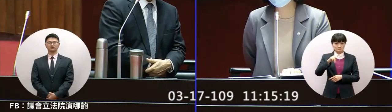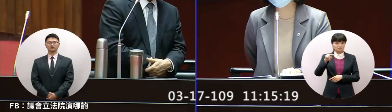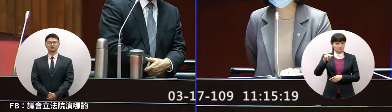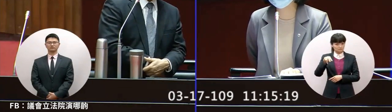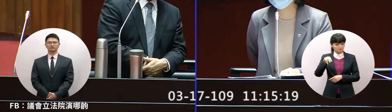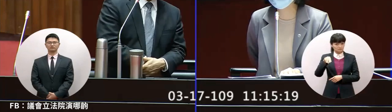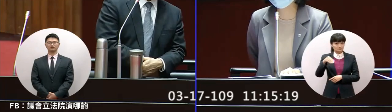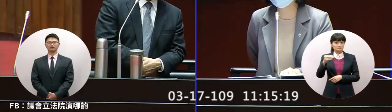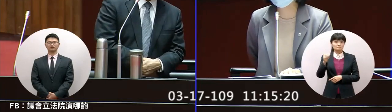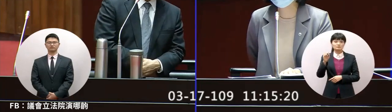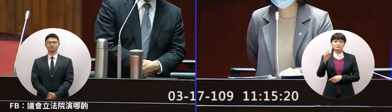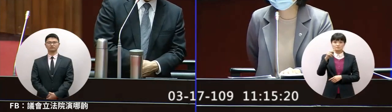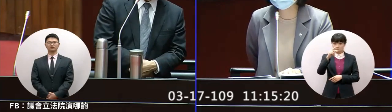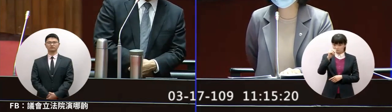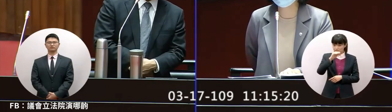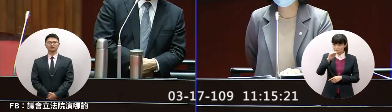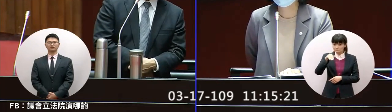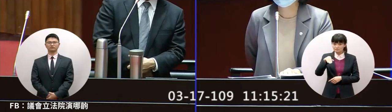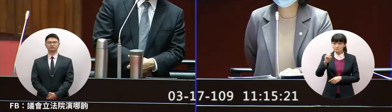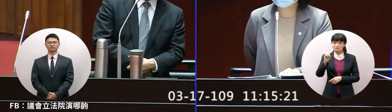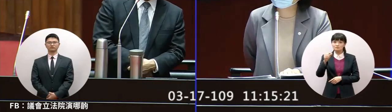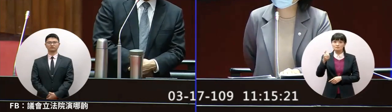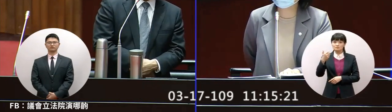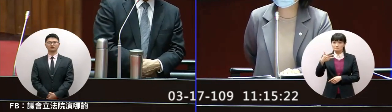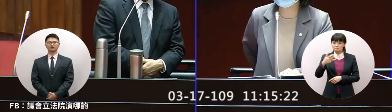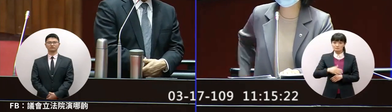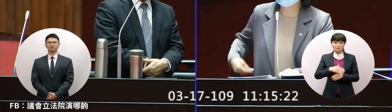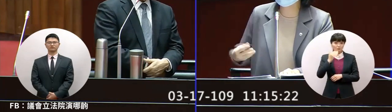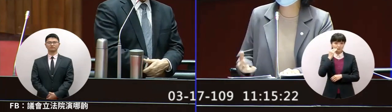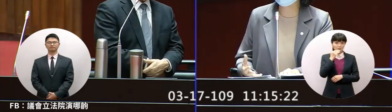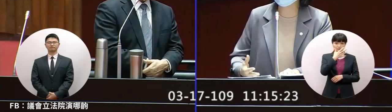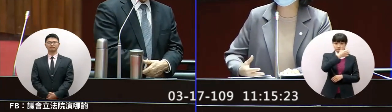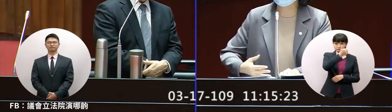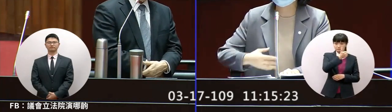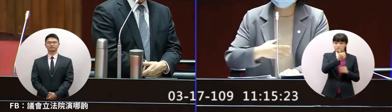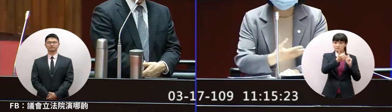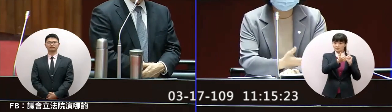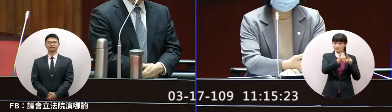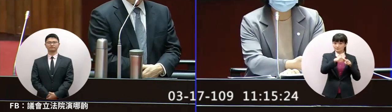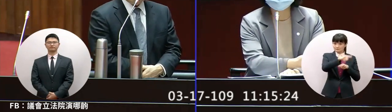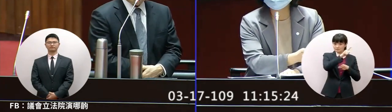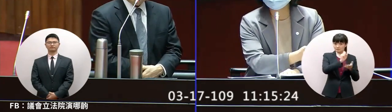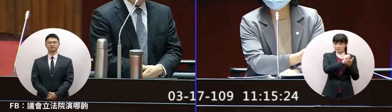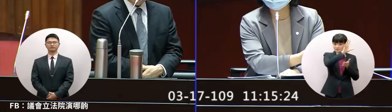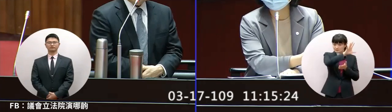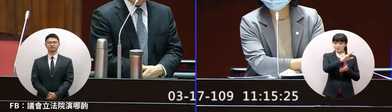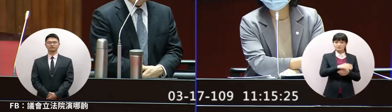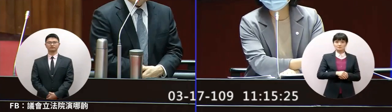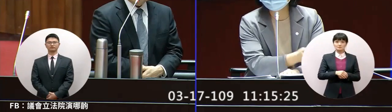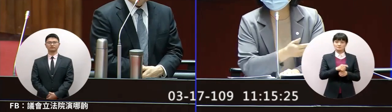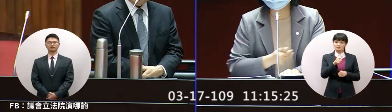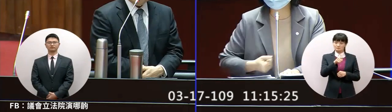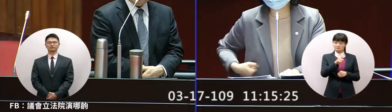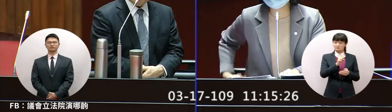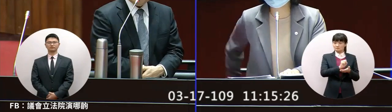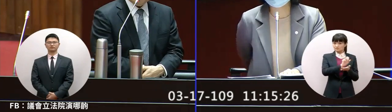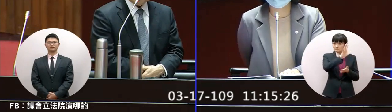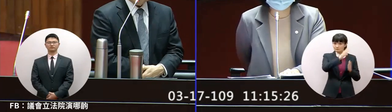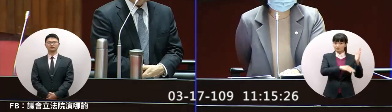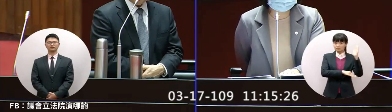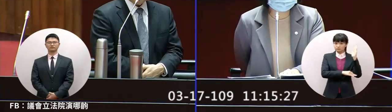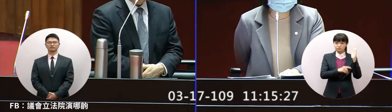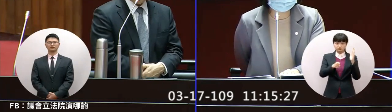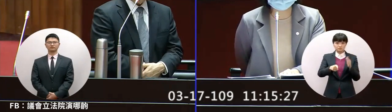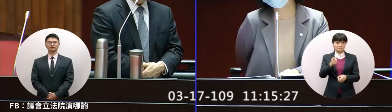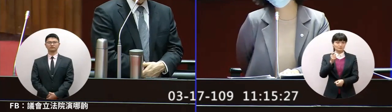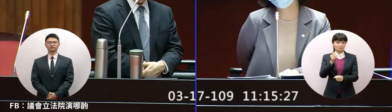况里面，你叫雇主来通报无薪假，那雇主显然他就必须要比他这个实际薪资